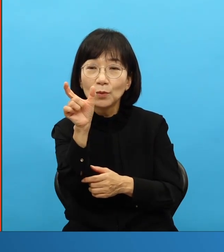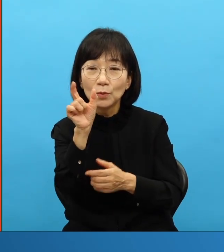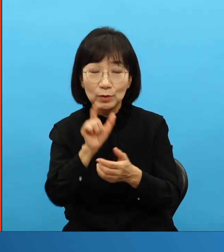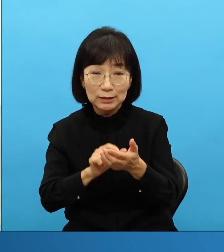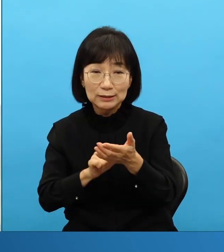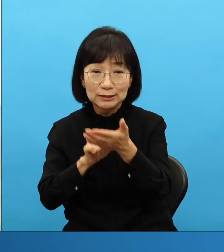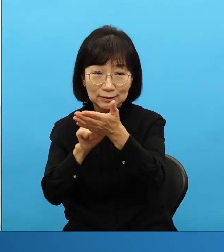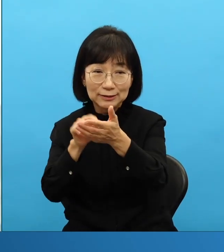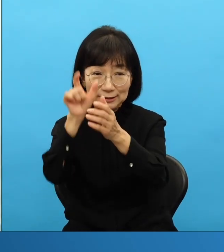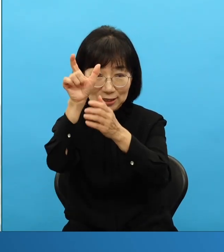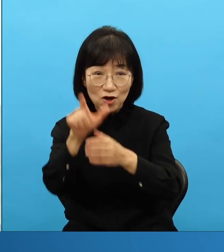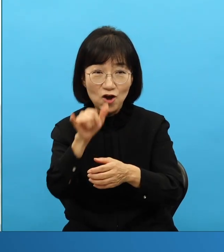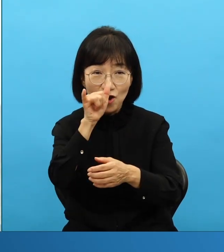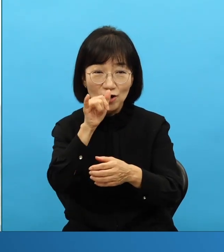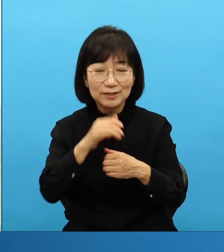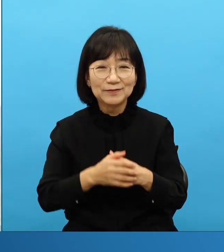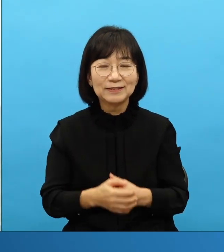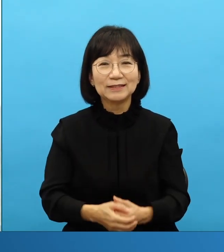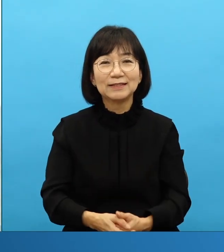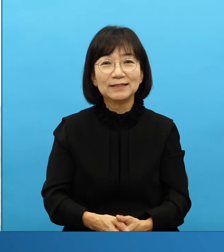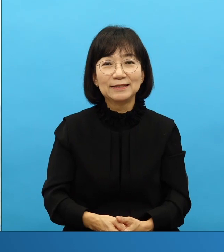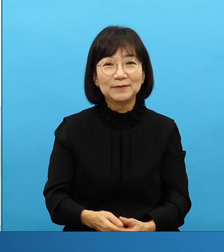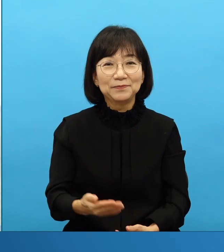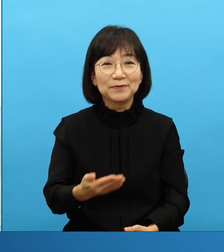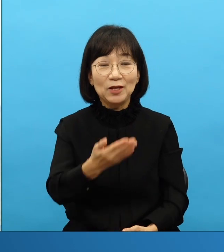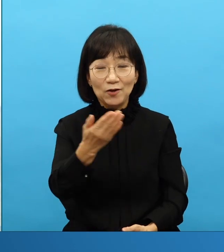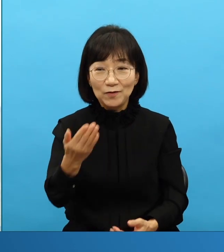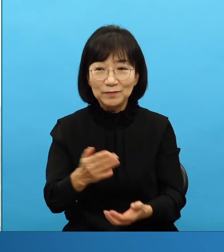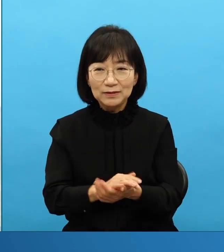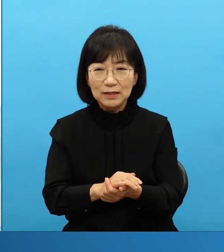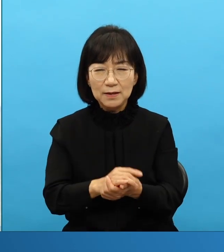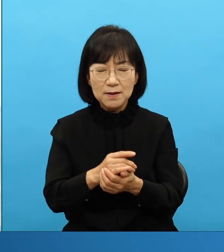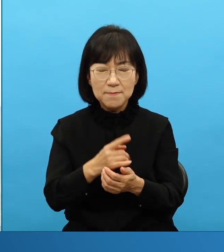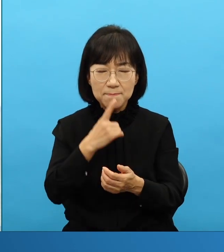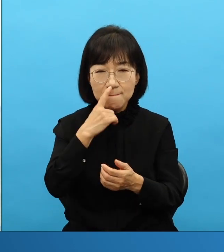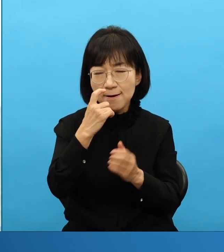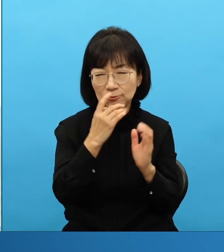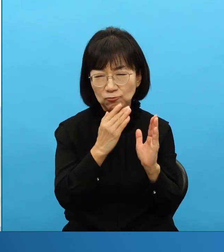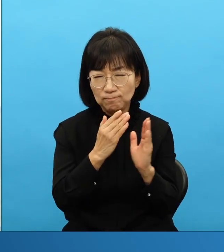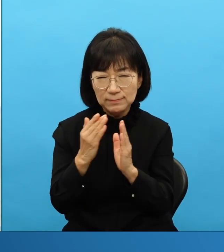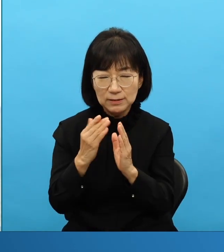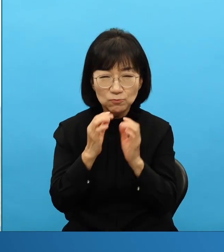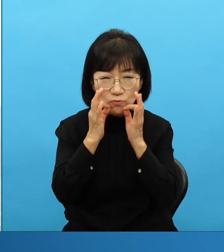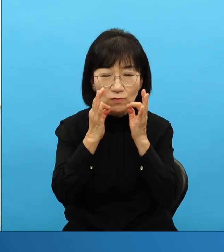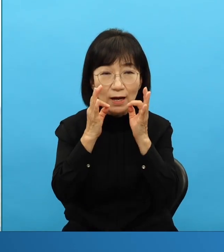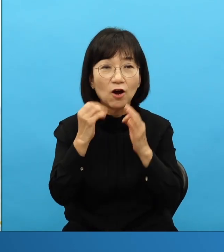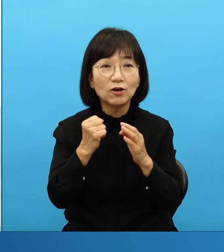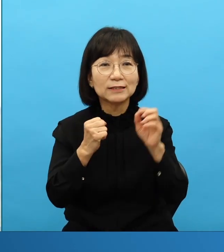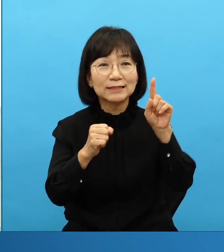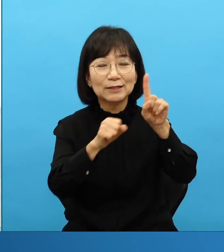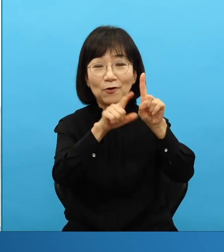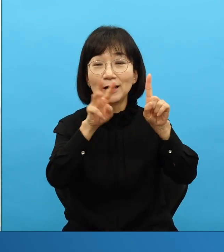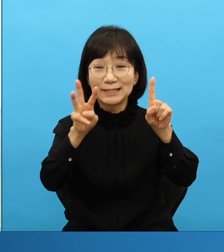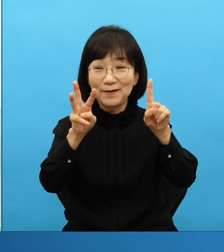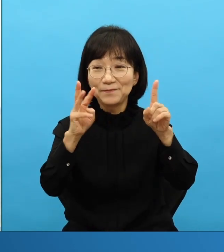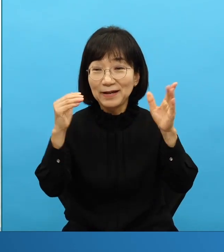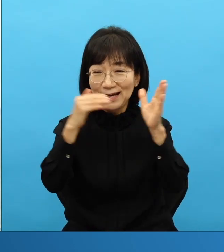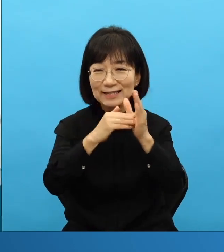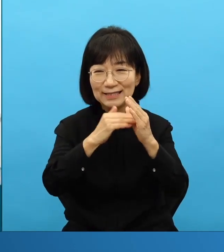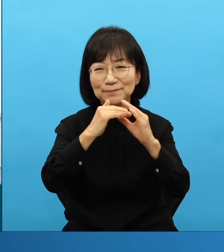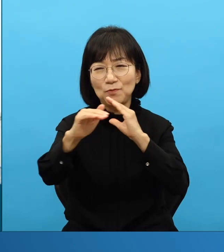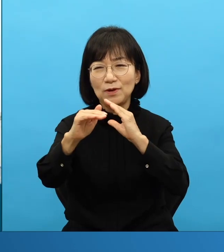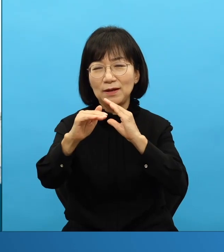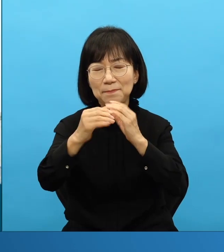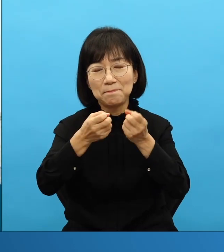있습니다. 여러분들이 준비한 멋진 작품은 1월 3일까지 사이트나 혹은 주어진 메일로 작품을 보내시면